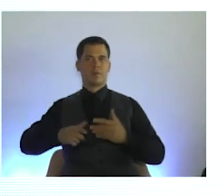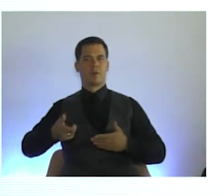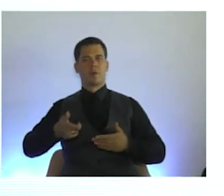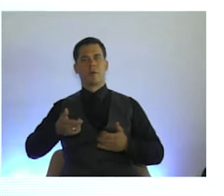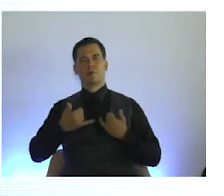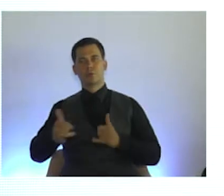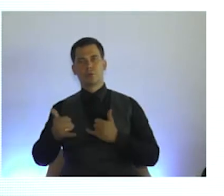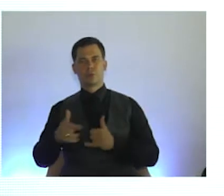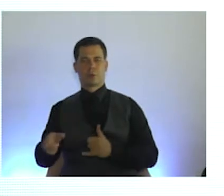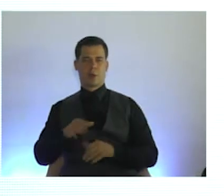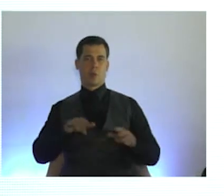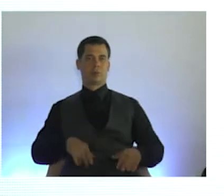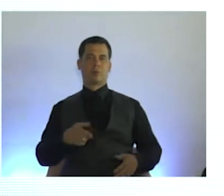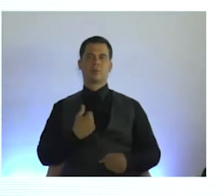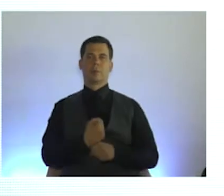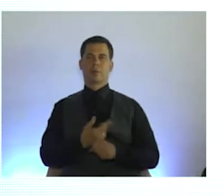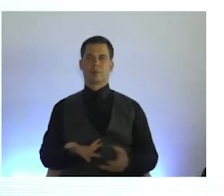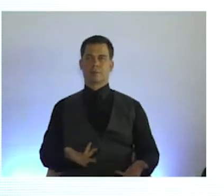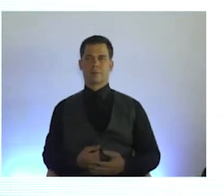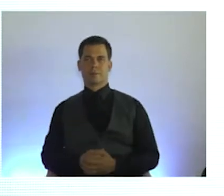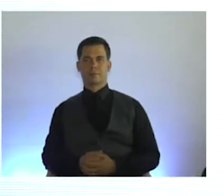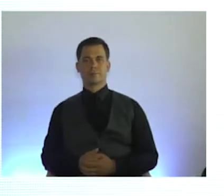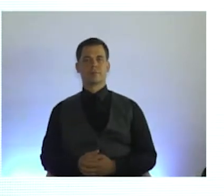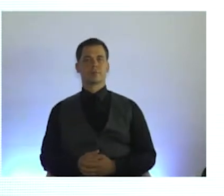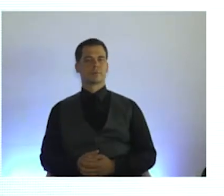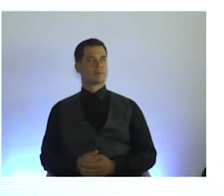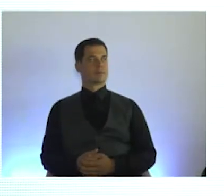na komputerze, niż ta, którą wykonujemy